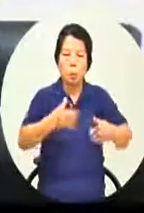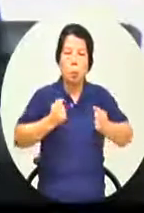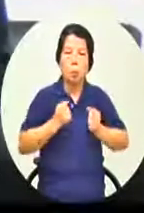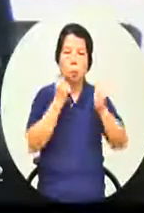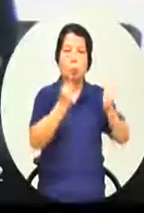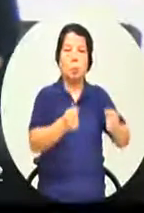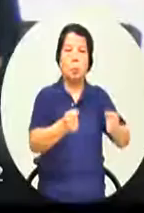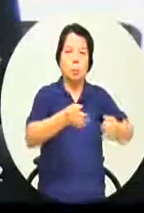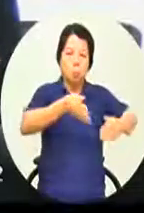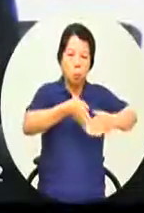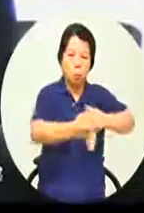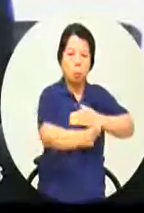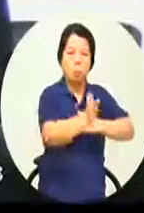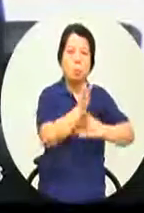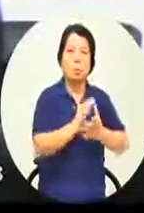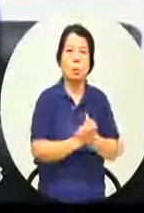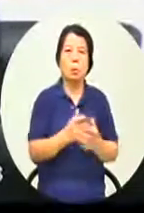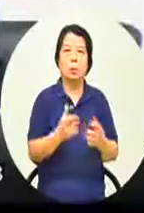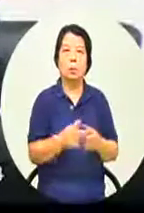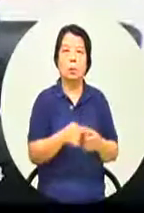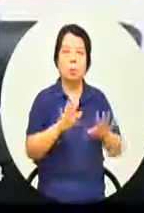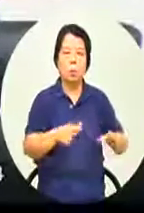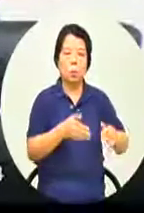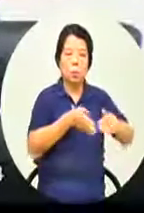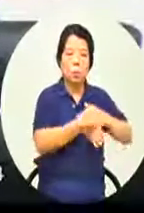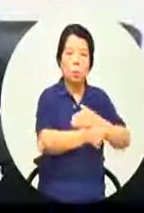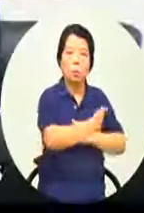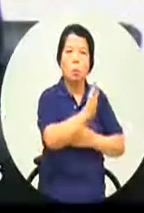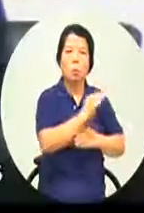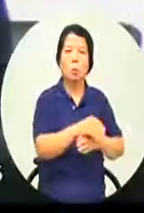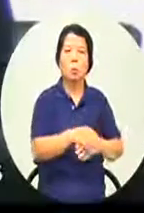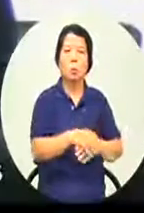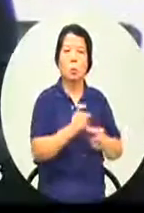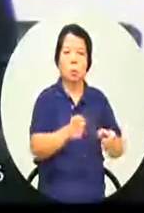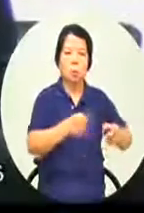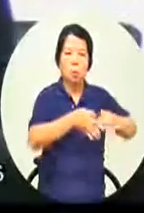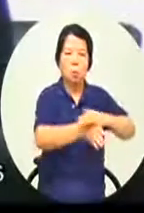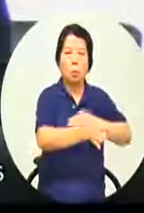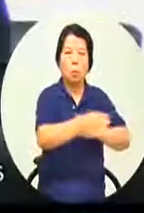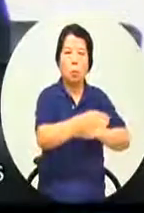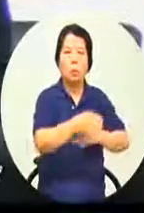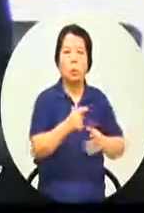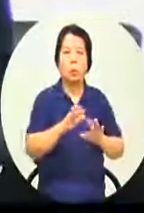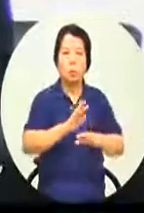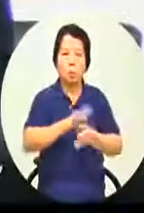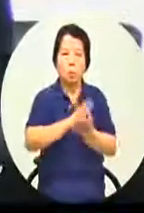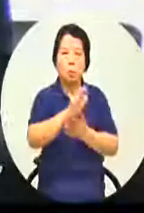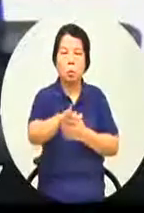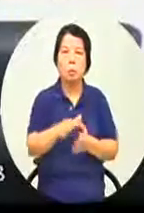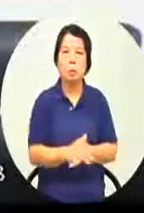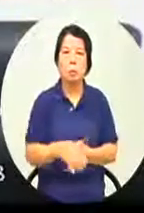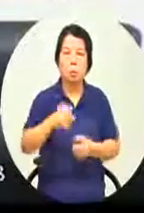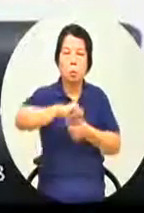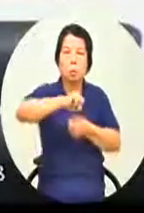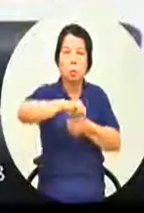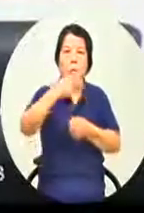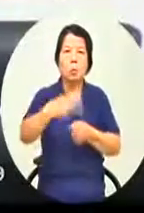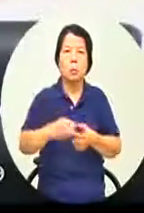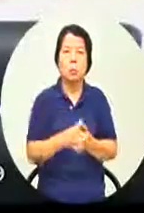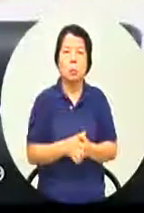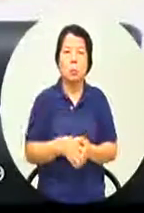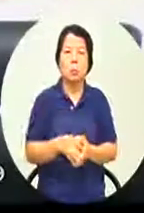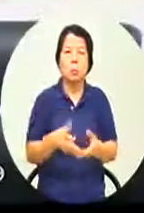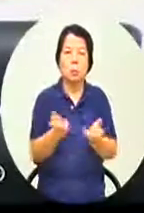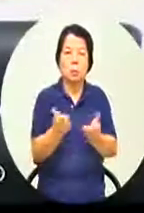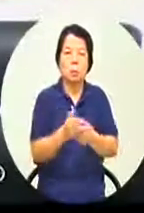过的是第二条过这经过的是过港隧道，但是我们未来多要新建第